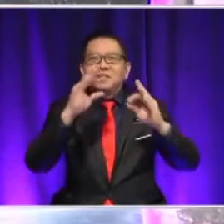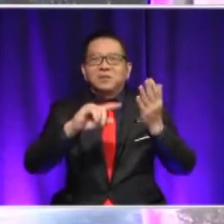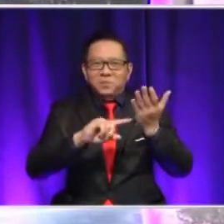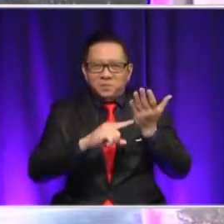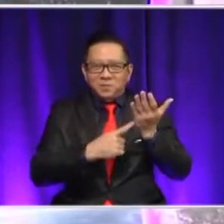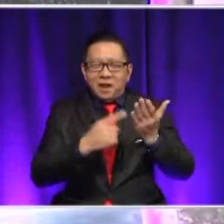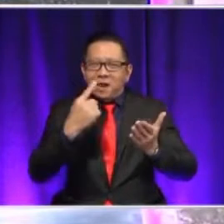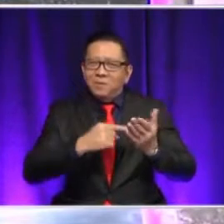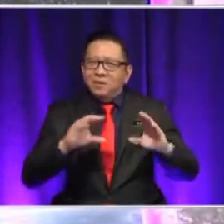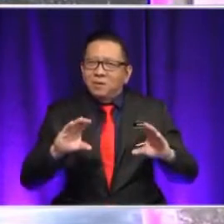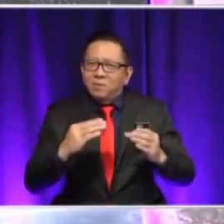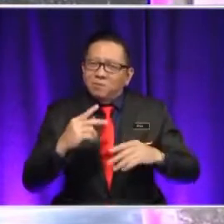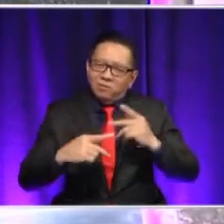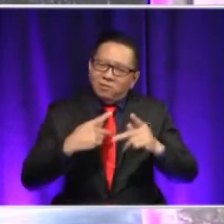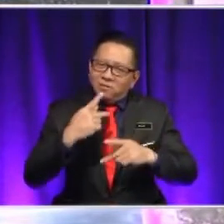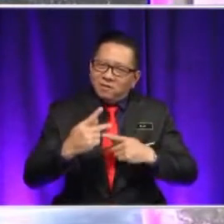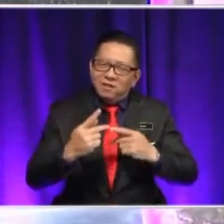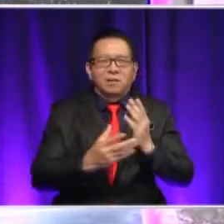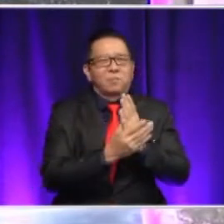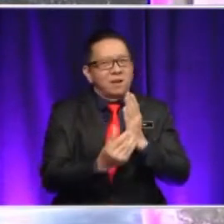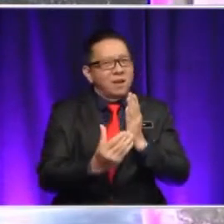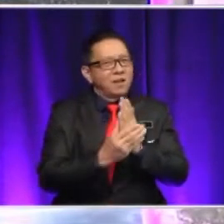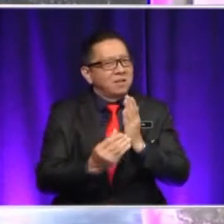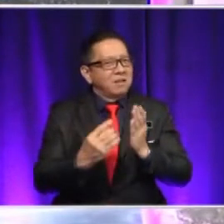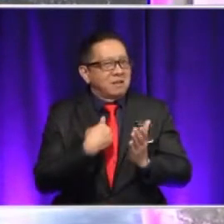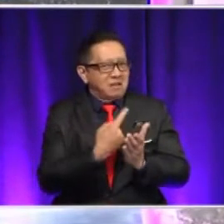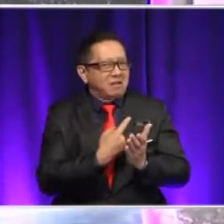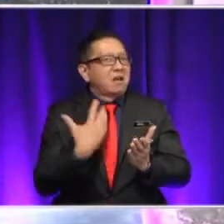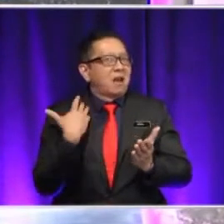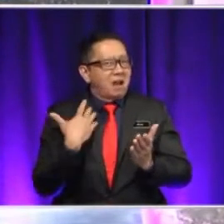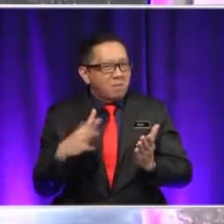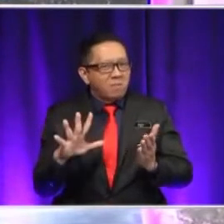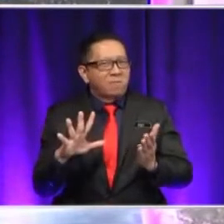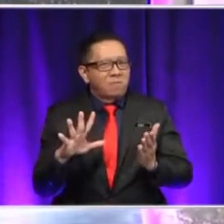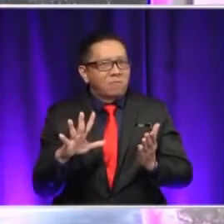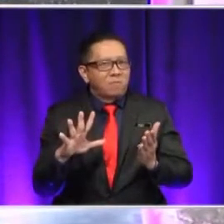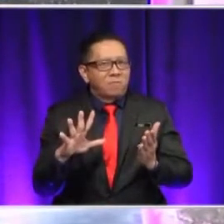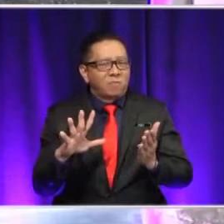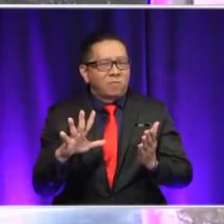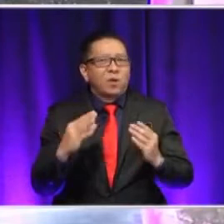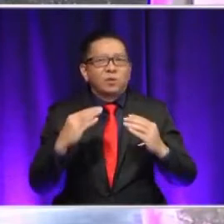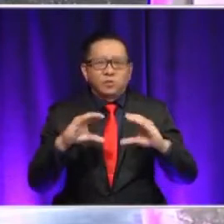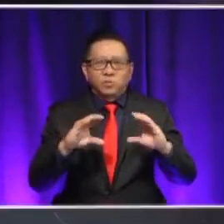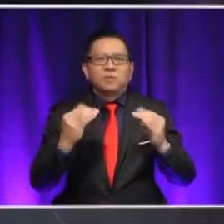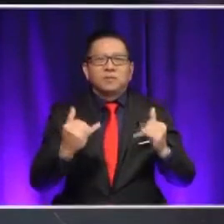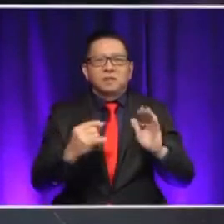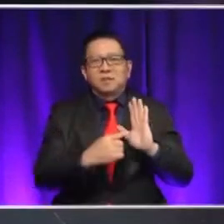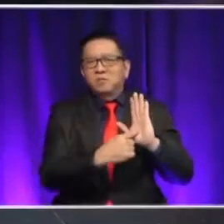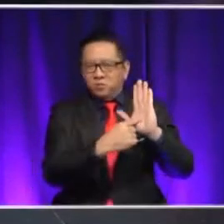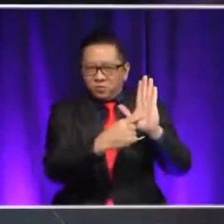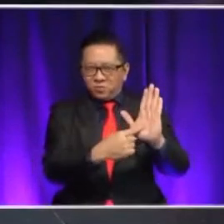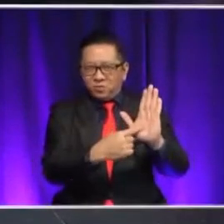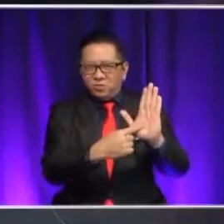yang kita buat semua ada proses ataupun kira-kira kebaya yang tidak kita aplikasikan by coba by Ivan angkat ki